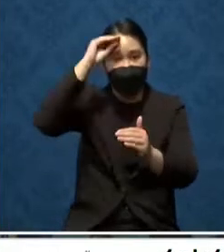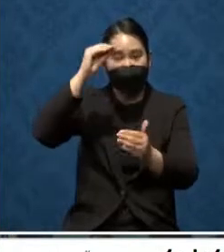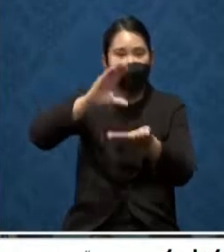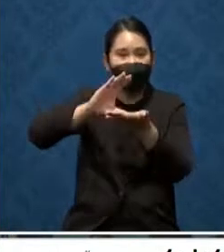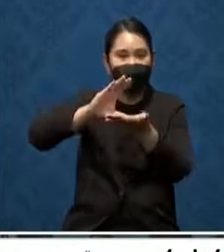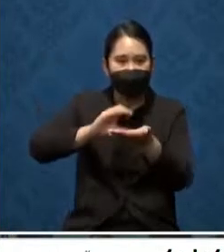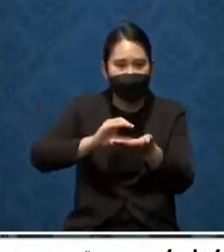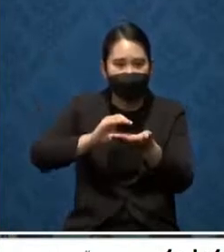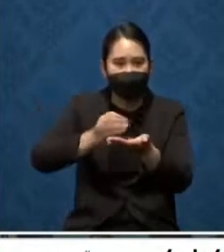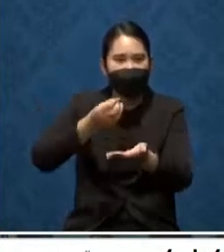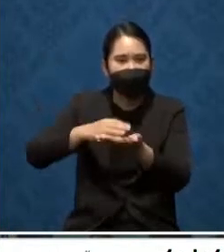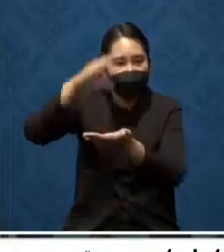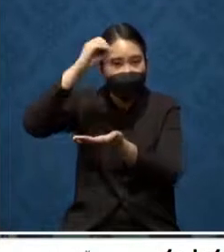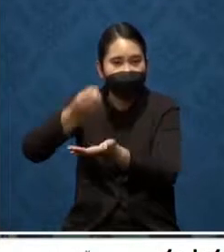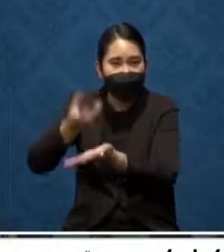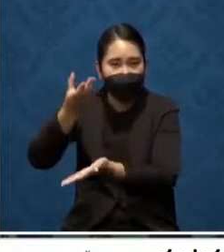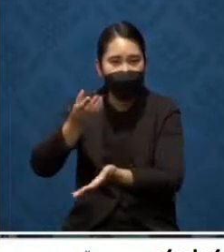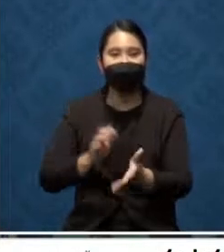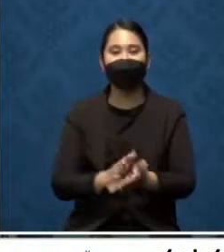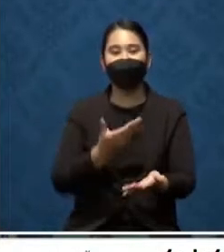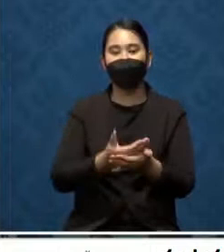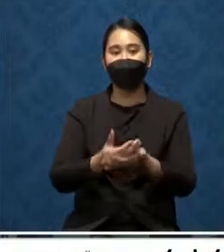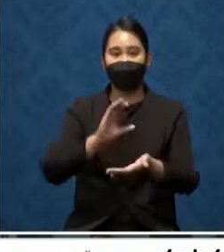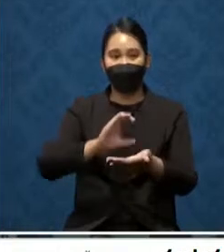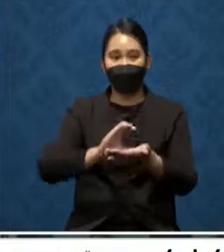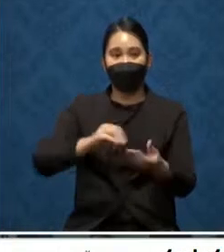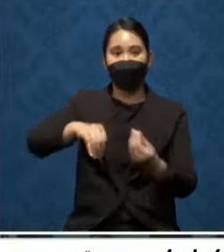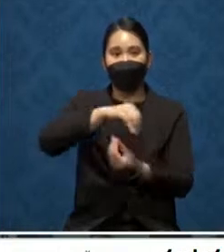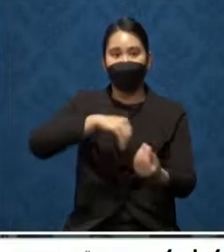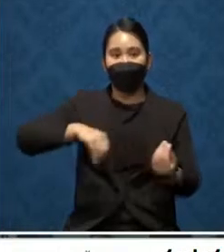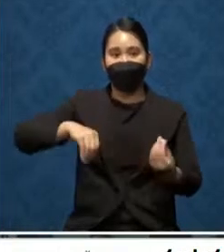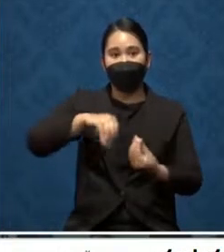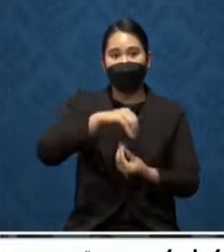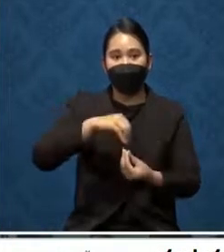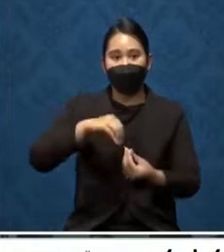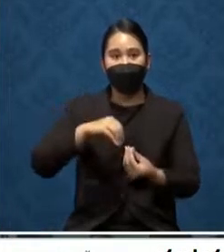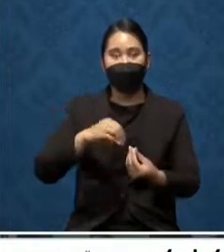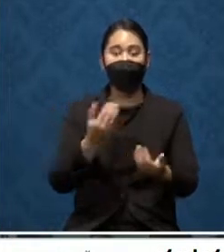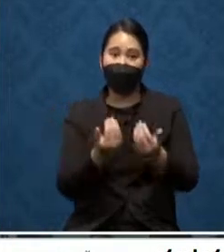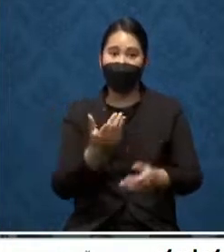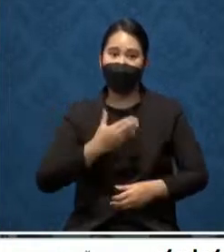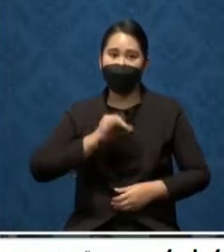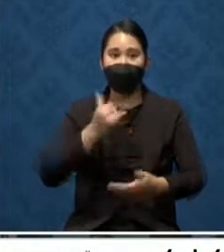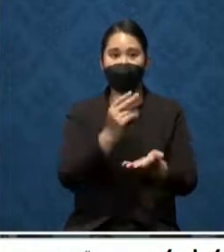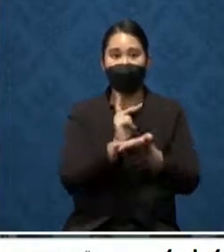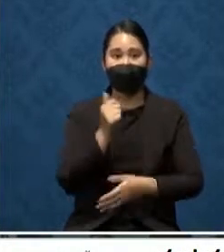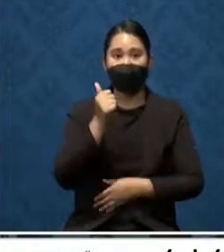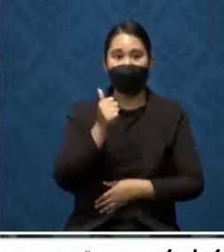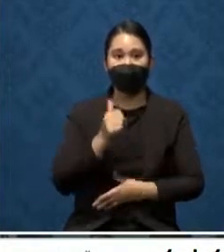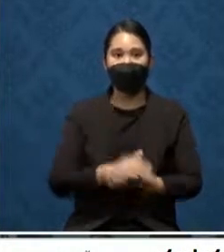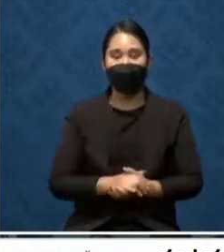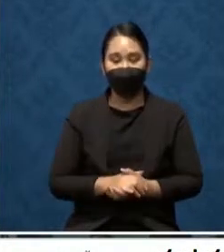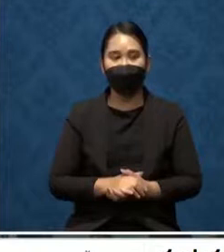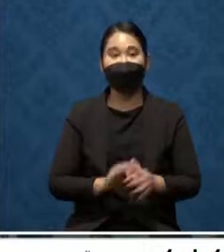หรอ ข้าเล่าเรียอาจจะแพงขึ้นกลองภูนนั้น จะอยู่ให้ลวกผมได้กู้หรอเปล่า?"ดันั้ ทานมาทาน